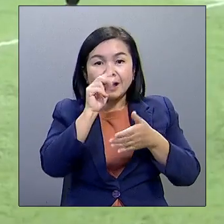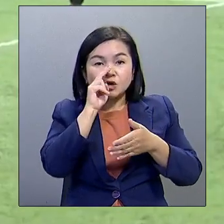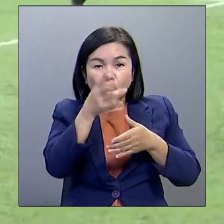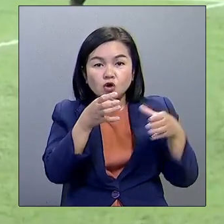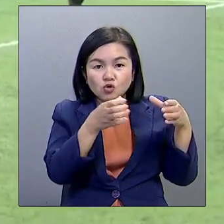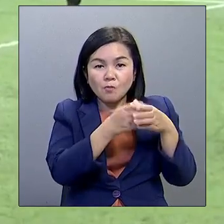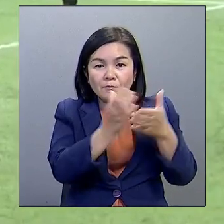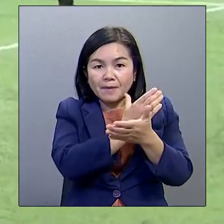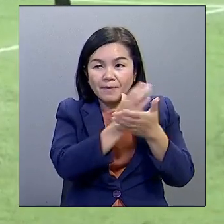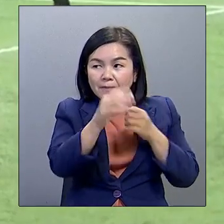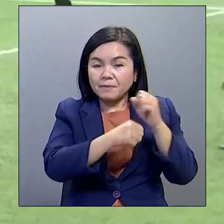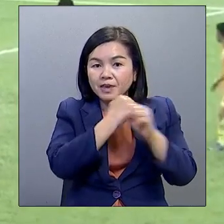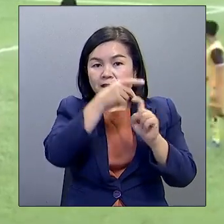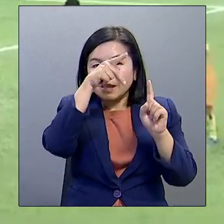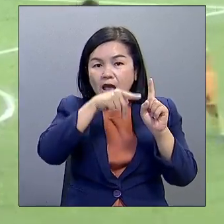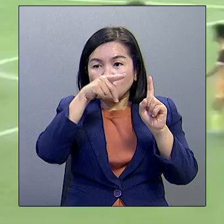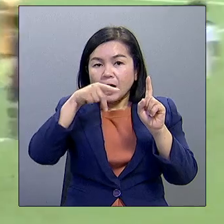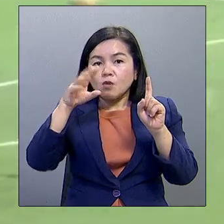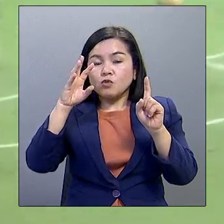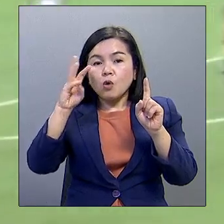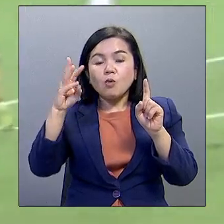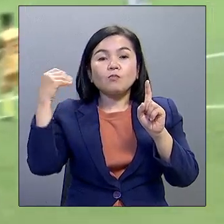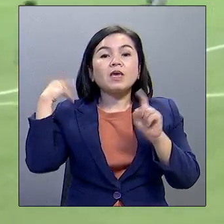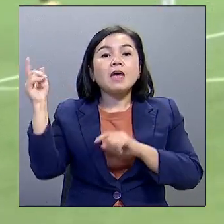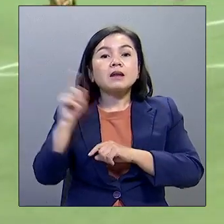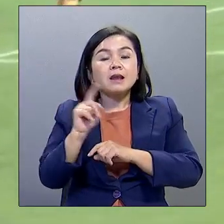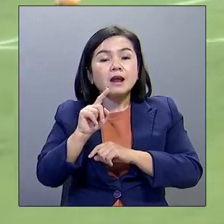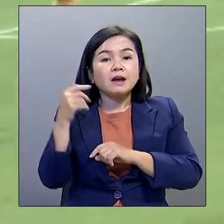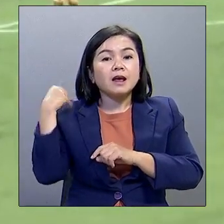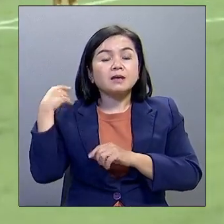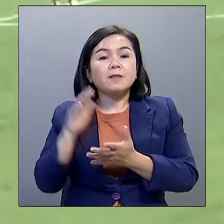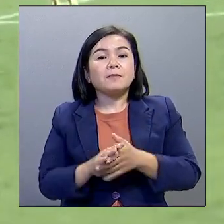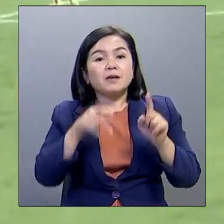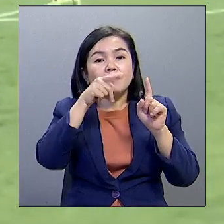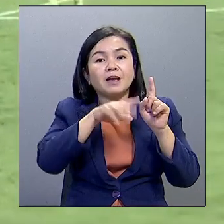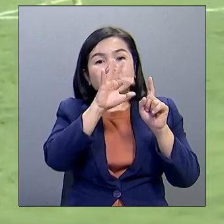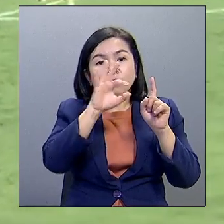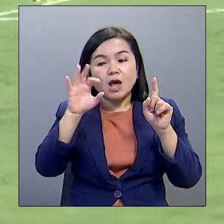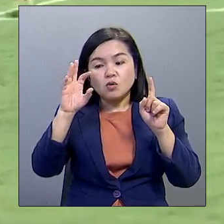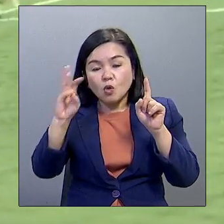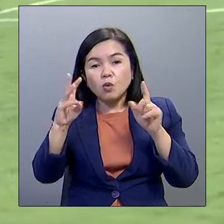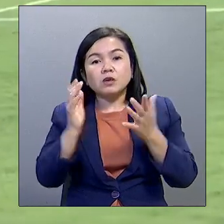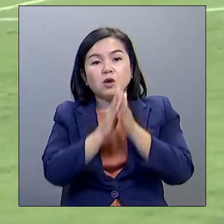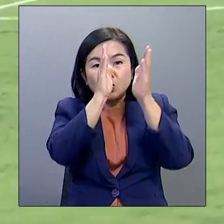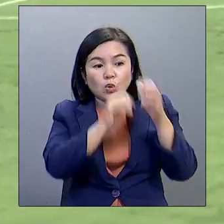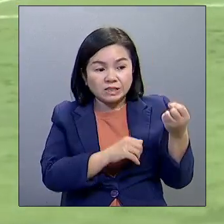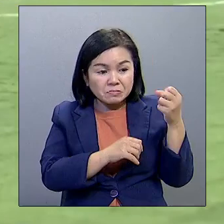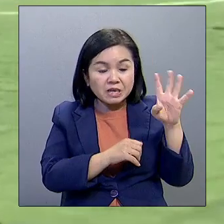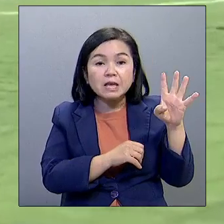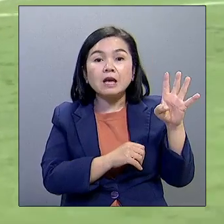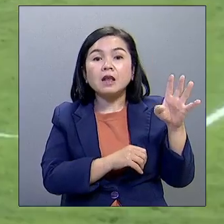จากปี1996โดยผู้เล่นบูไนชุดนี้มาจากลีกในประเทศทั้งหมดครับและมีถึง14คนที่มาจาก